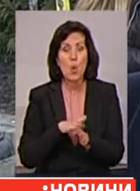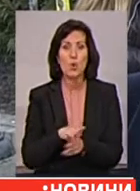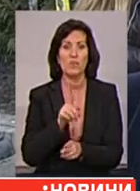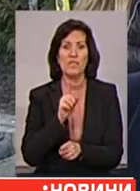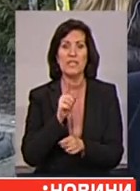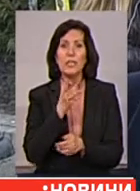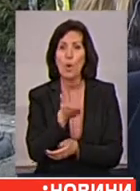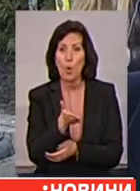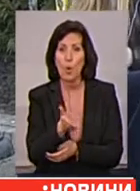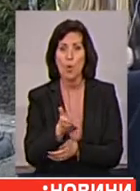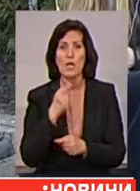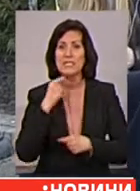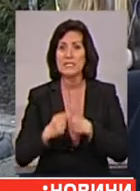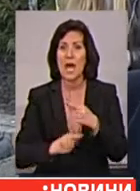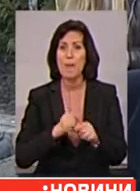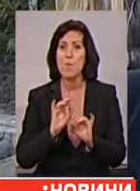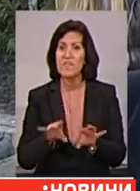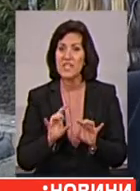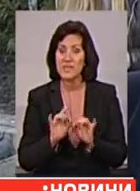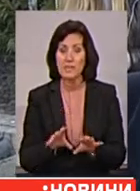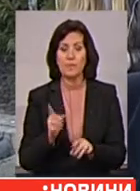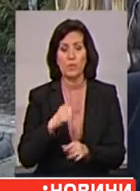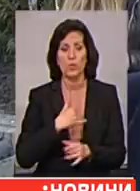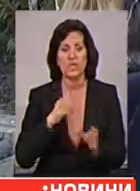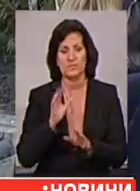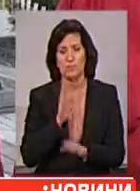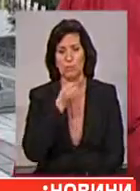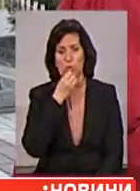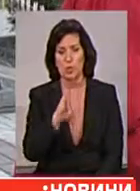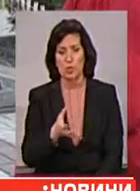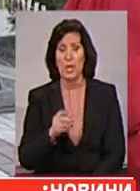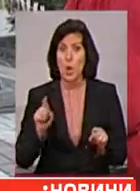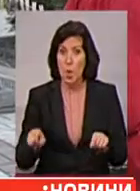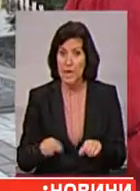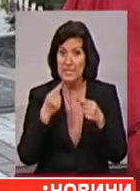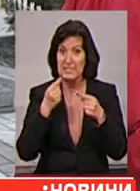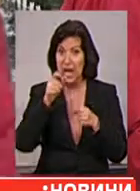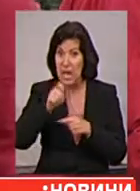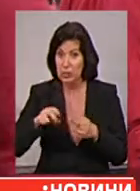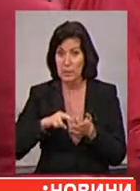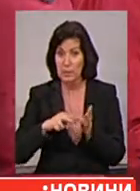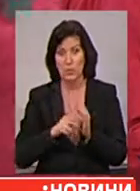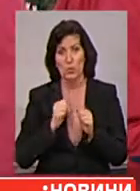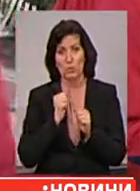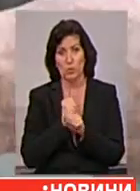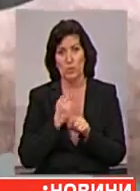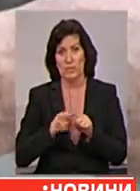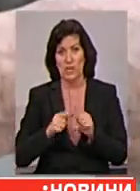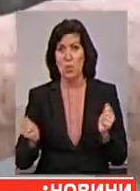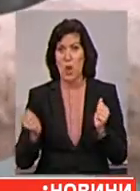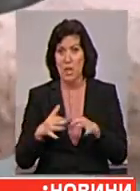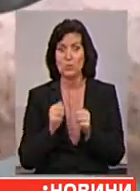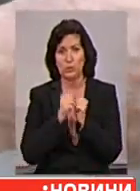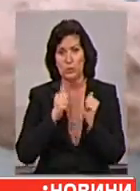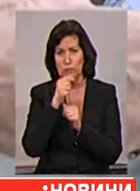його заповіти, то у нас все буде добре. Організатори ж планують зробити цю акцію щорічною, щоб привертати